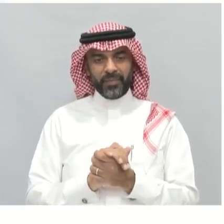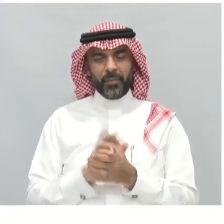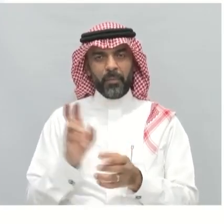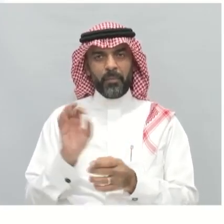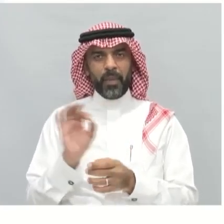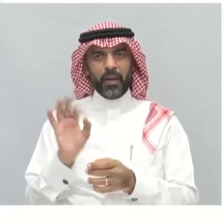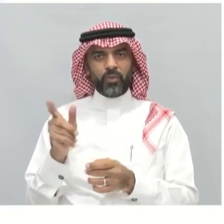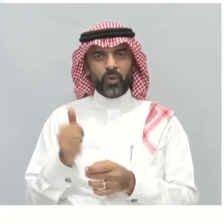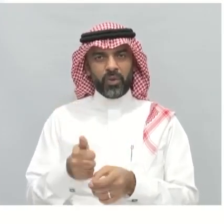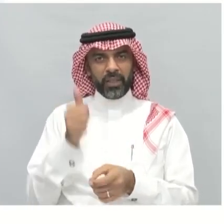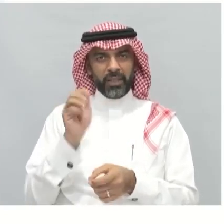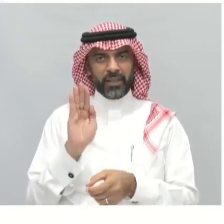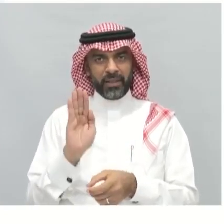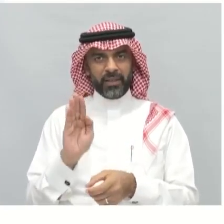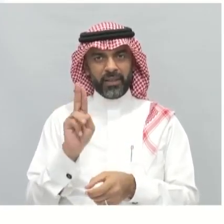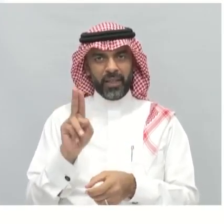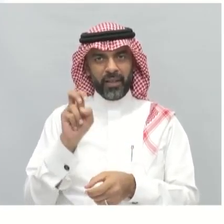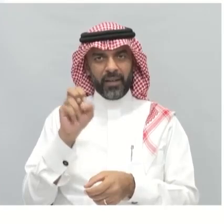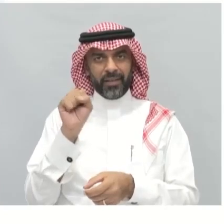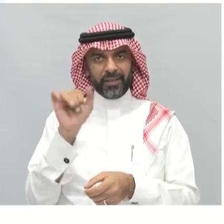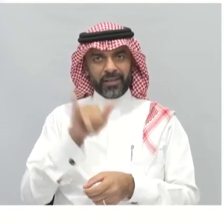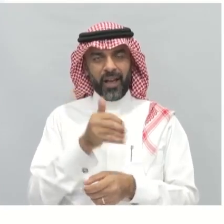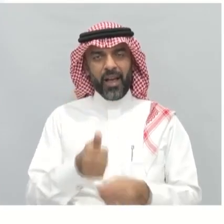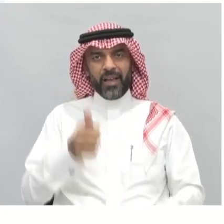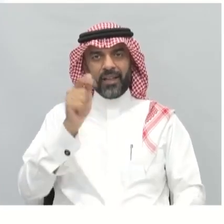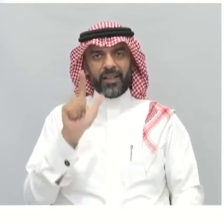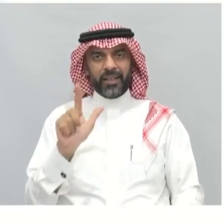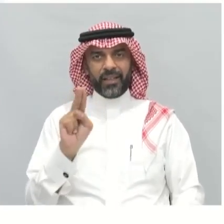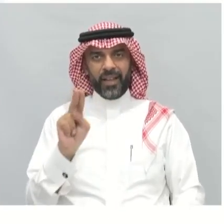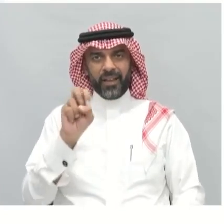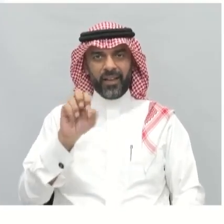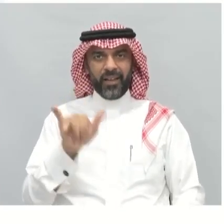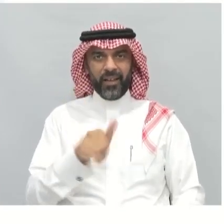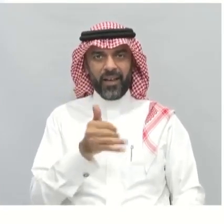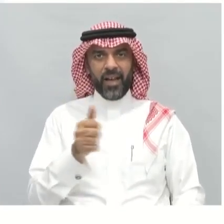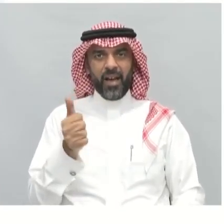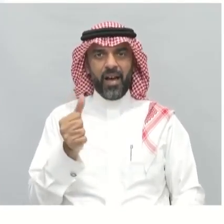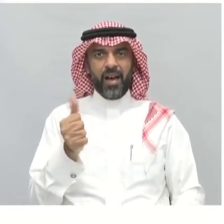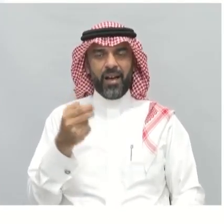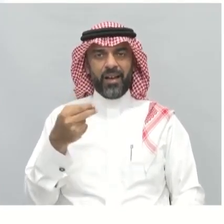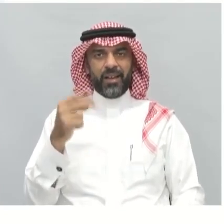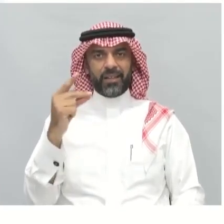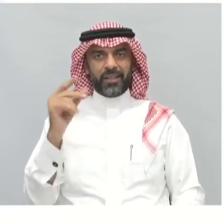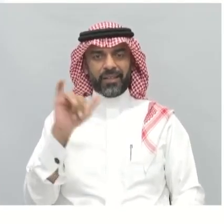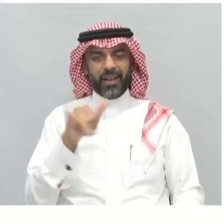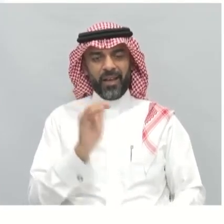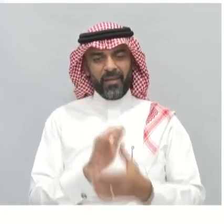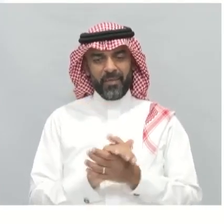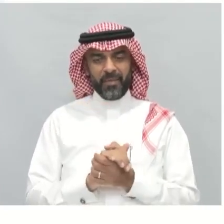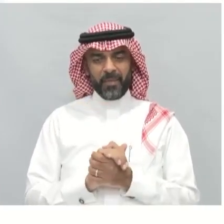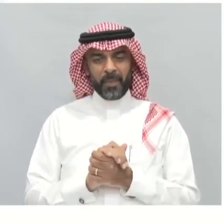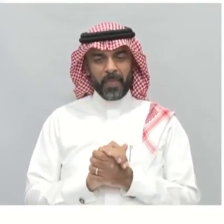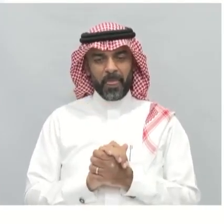مثل استقصى التقى اعطى اذا الالف اللينه